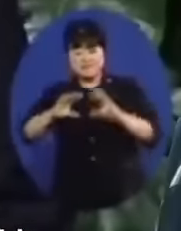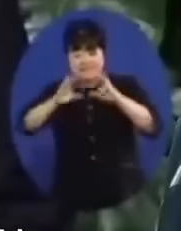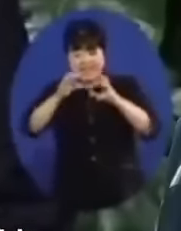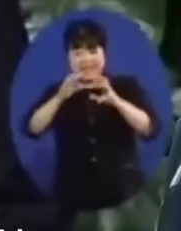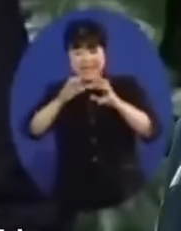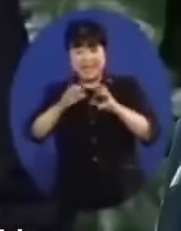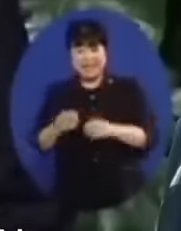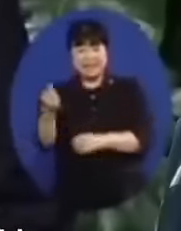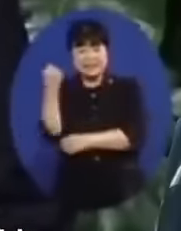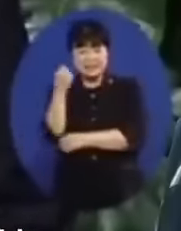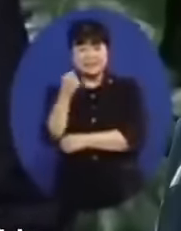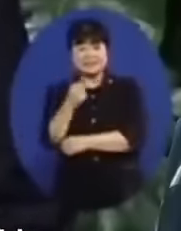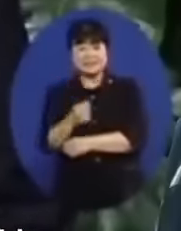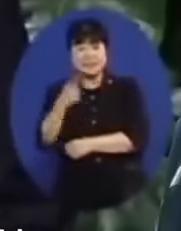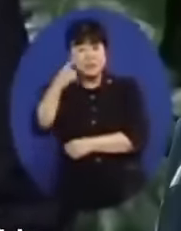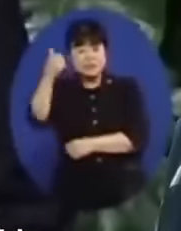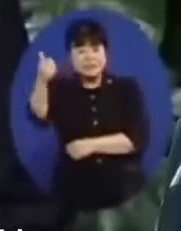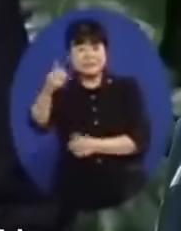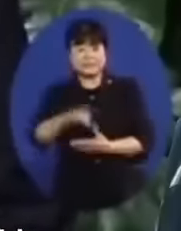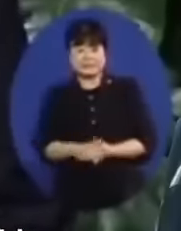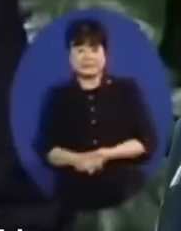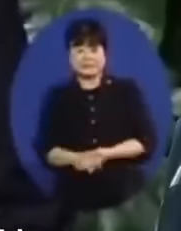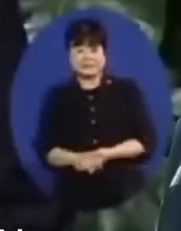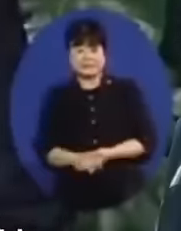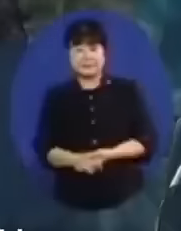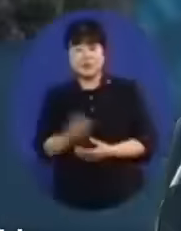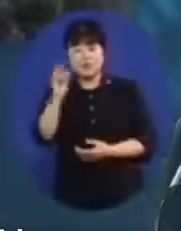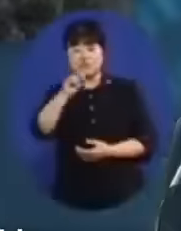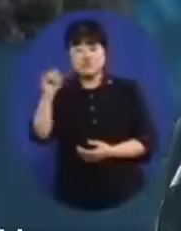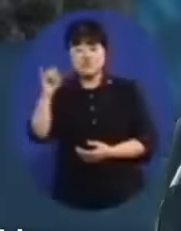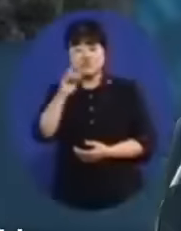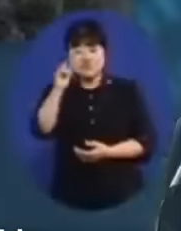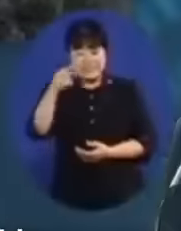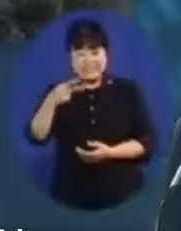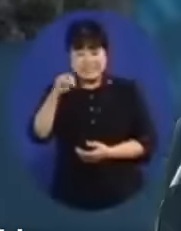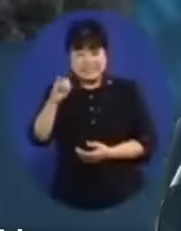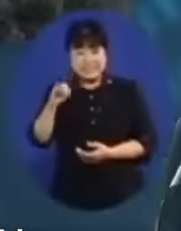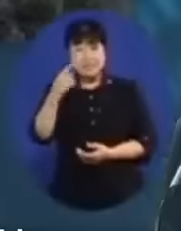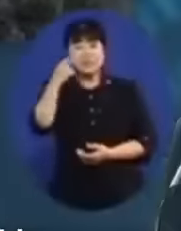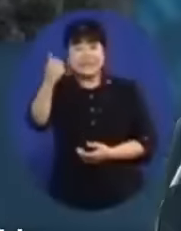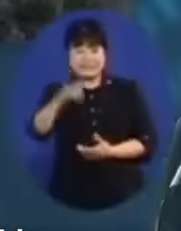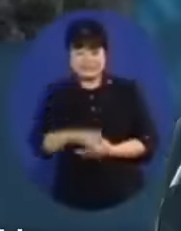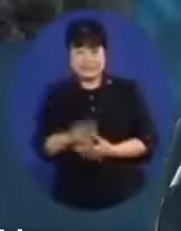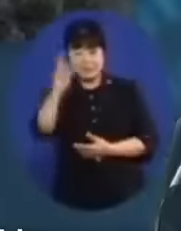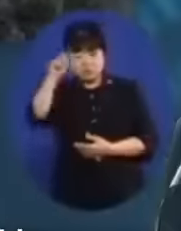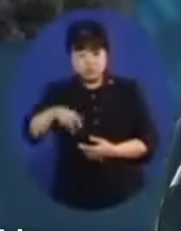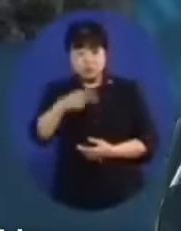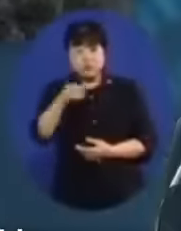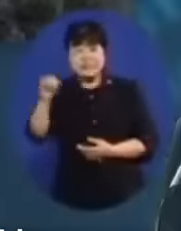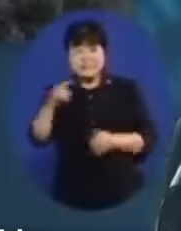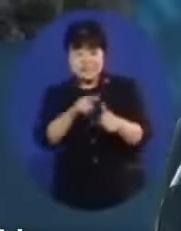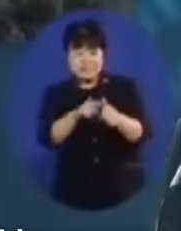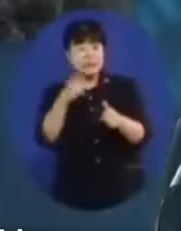역사적인 목사님이 한 분 계십니다. 시카고에서 목회한 무디 목사인데 이 무디 목사는